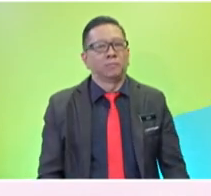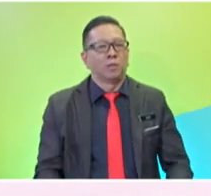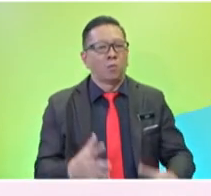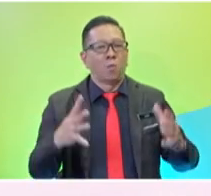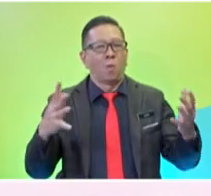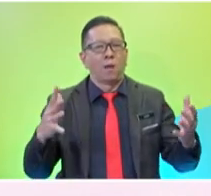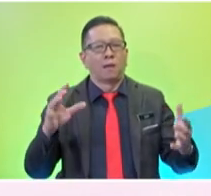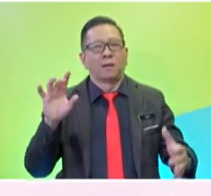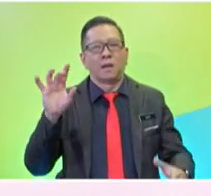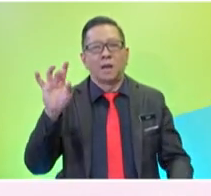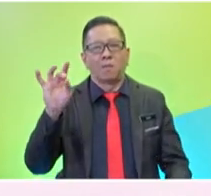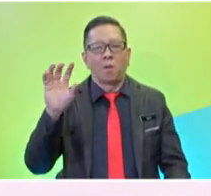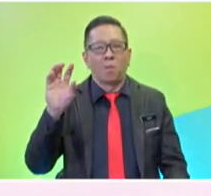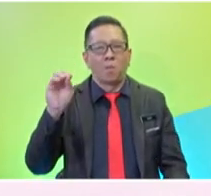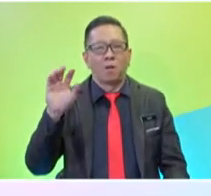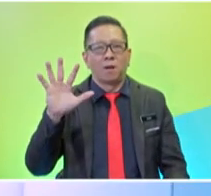85 M2